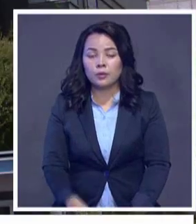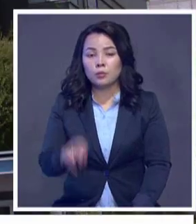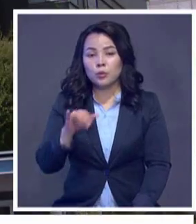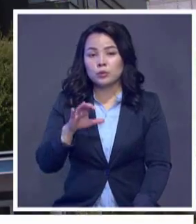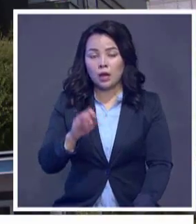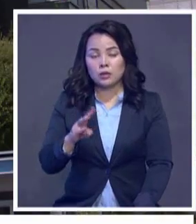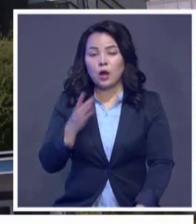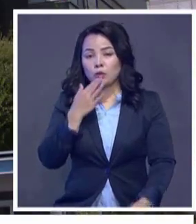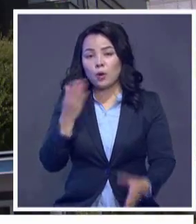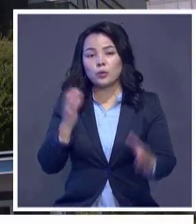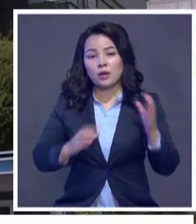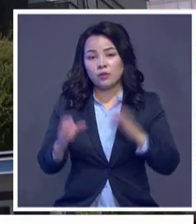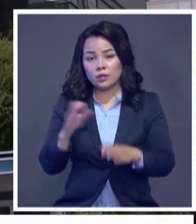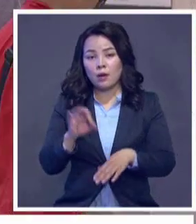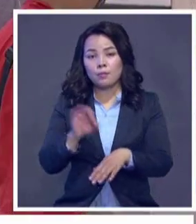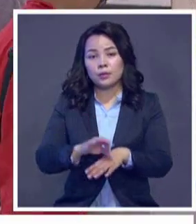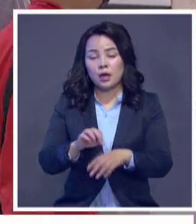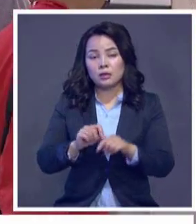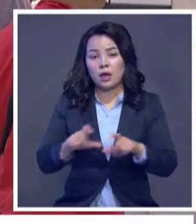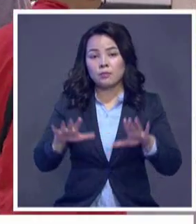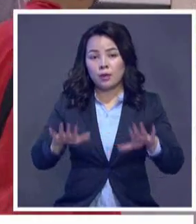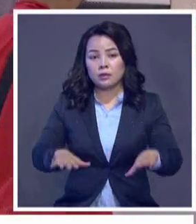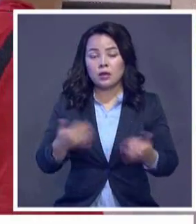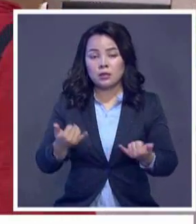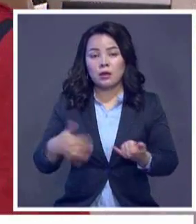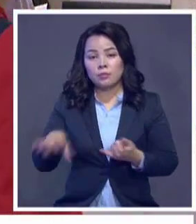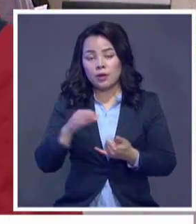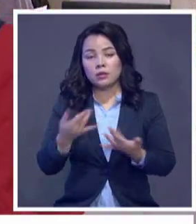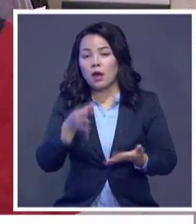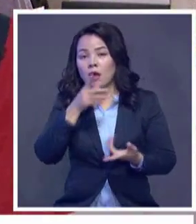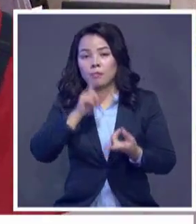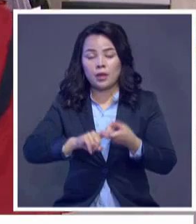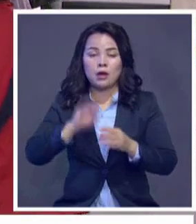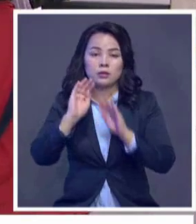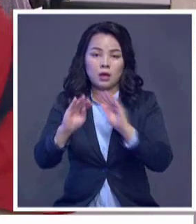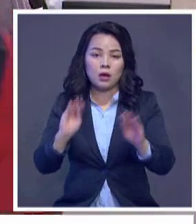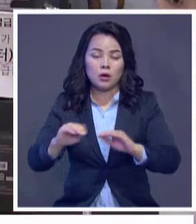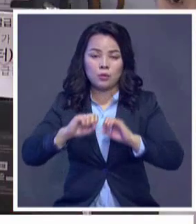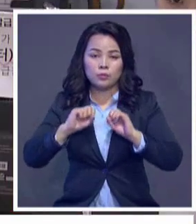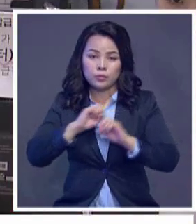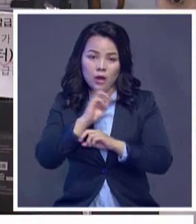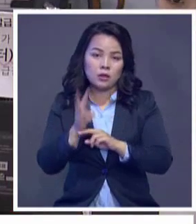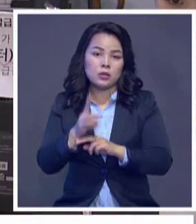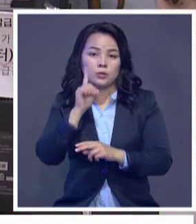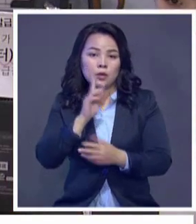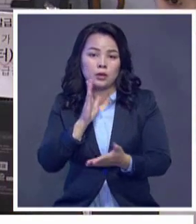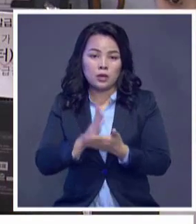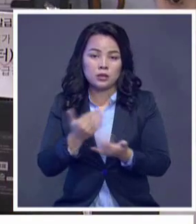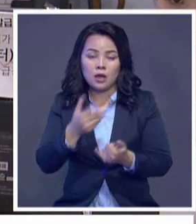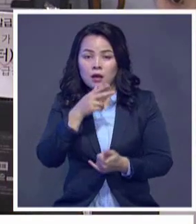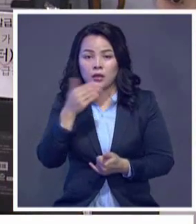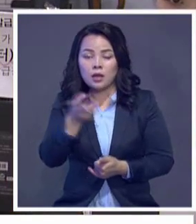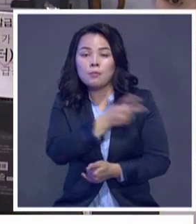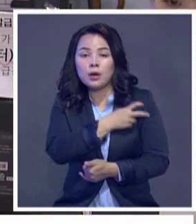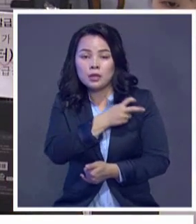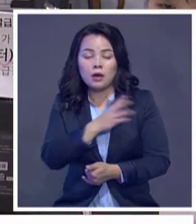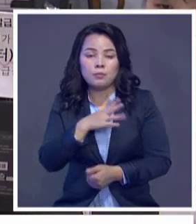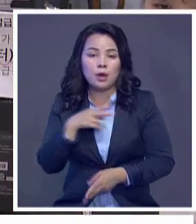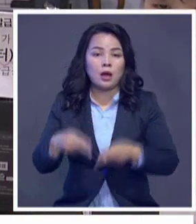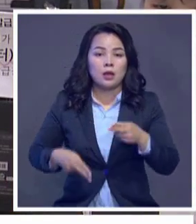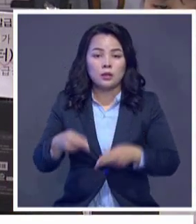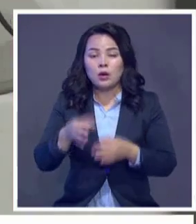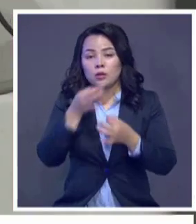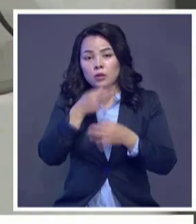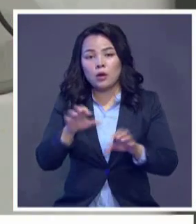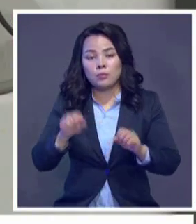Пусан ұлттық университеті ауруханасының басты ерекшелігі барлық заманауи құрылғылармен қамтамасыз етілген. Кореялық дәрігерлер операцияның